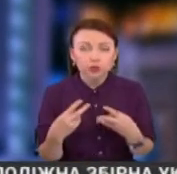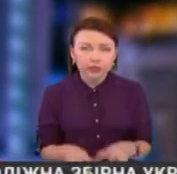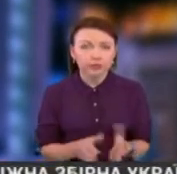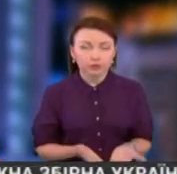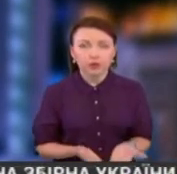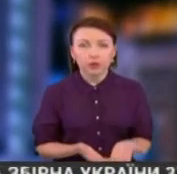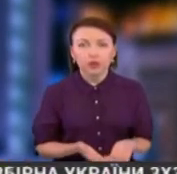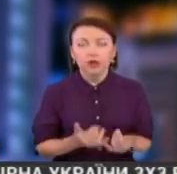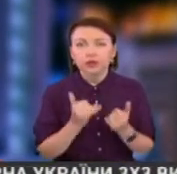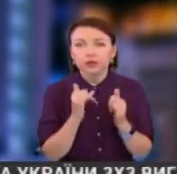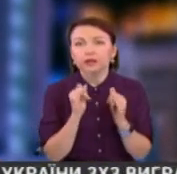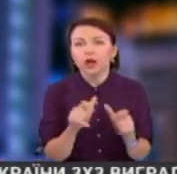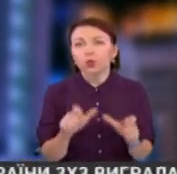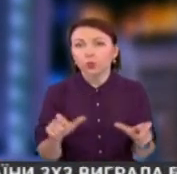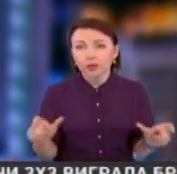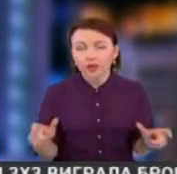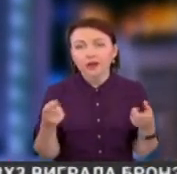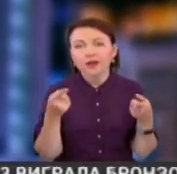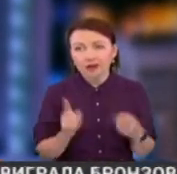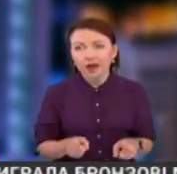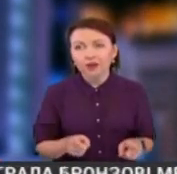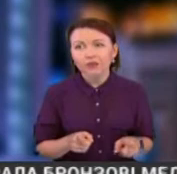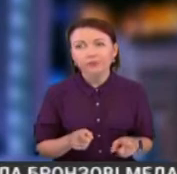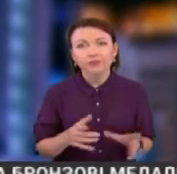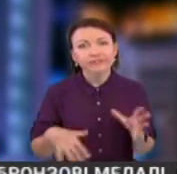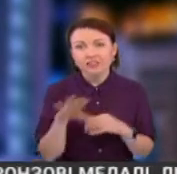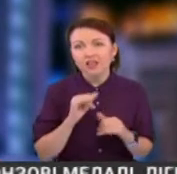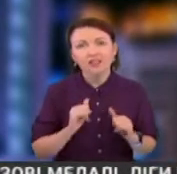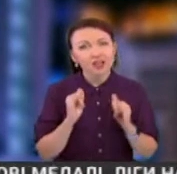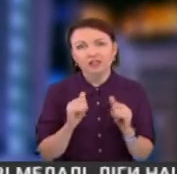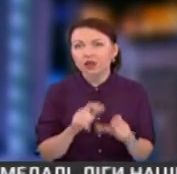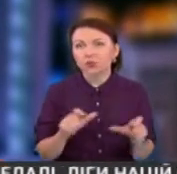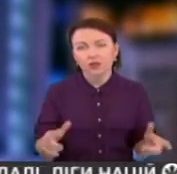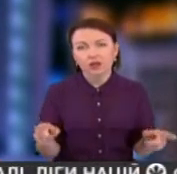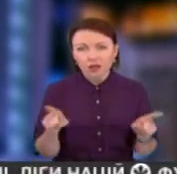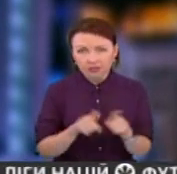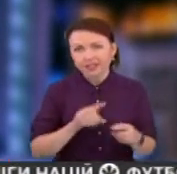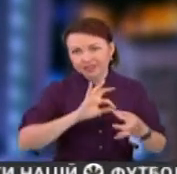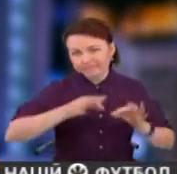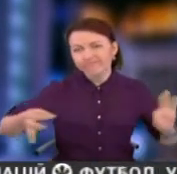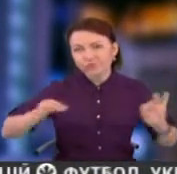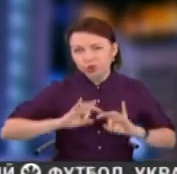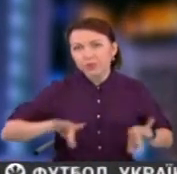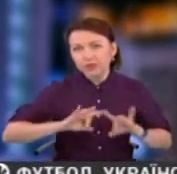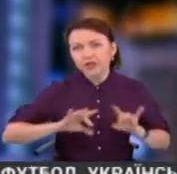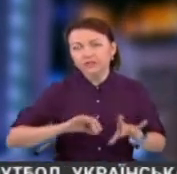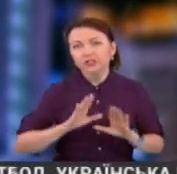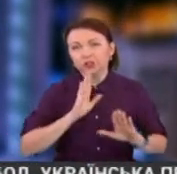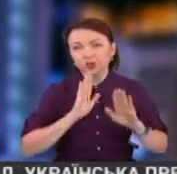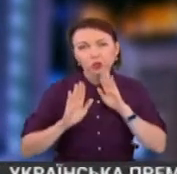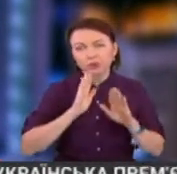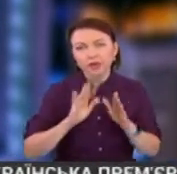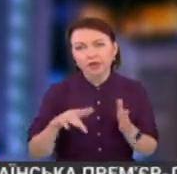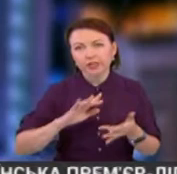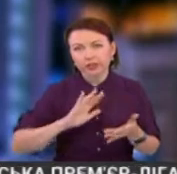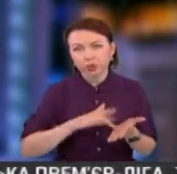на все для людей, реально все не для людей. Таких гнівних коментарів на сторінках у соцмережах можна